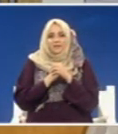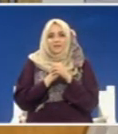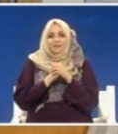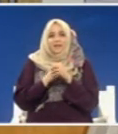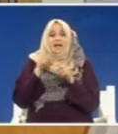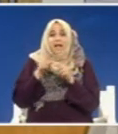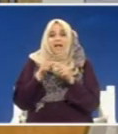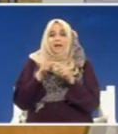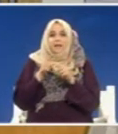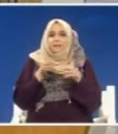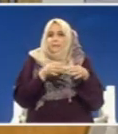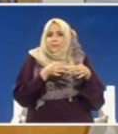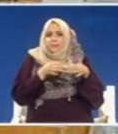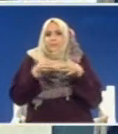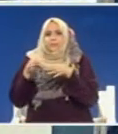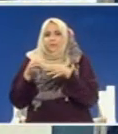وصمودها